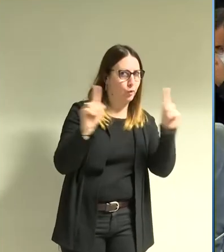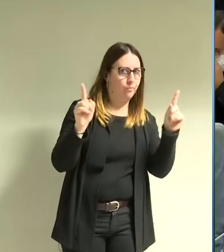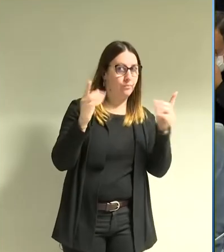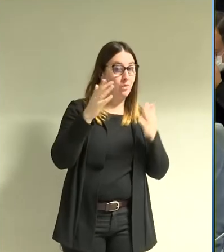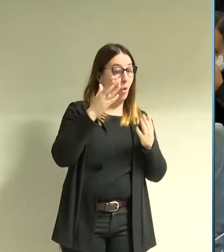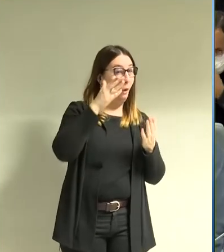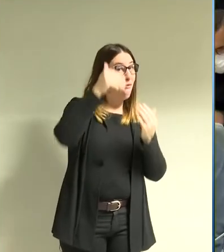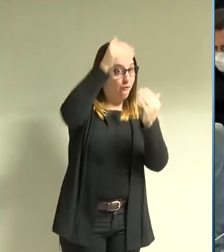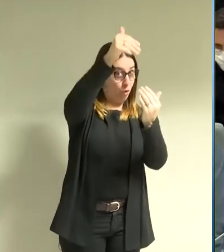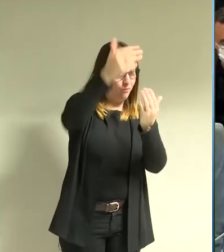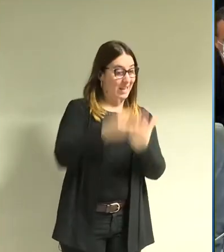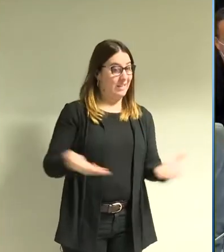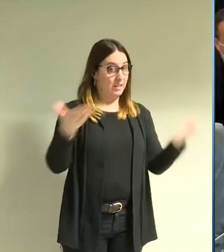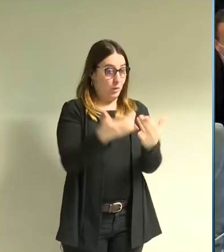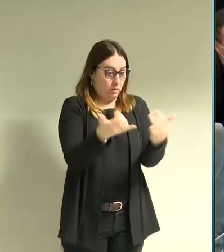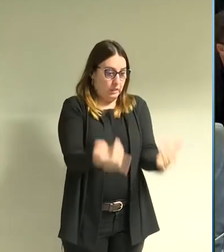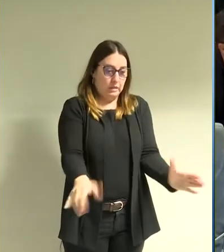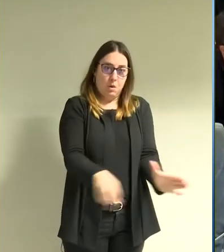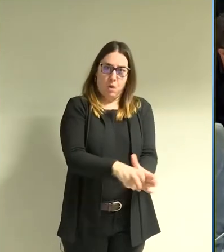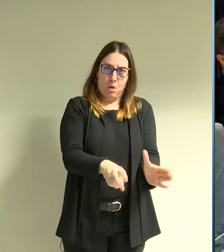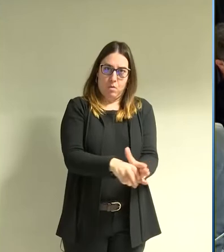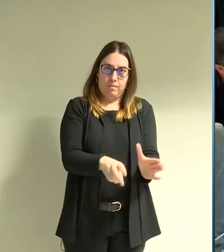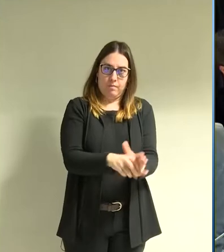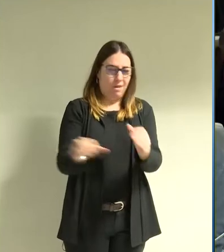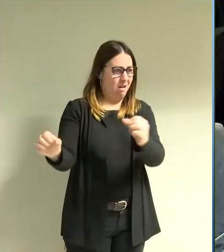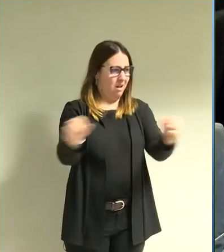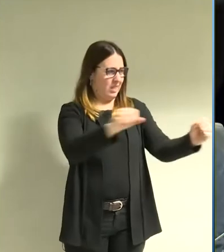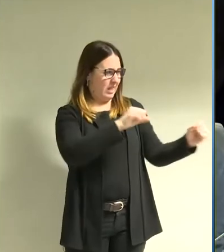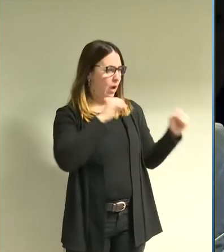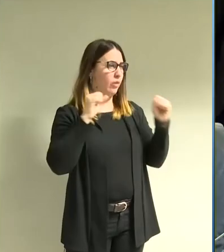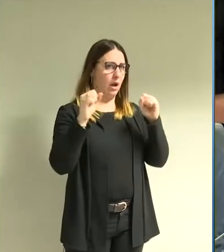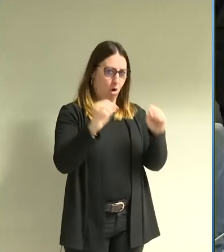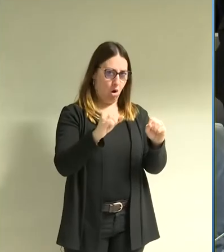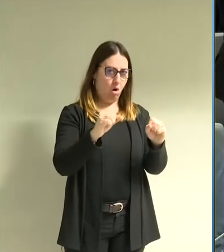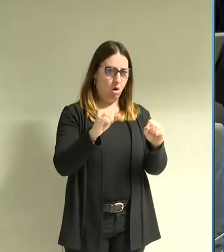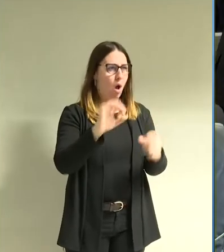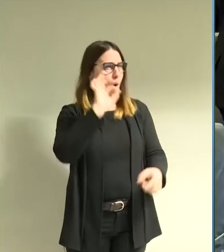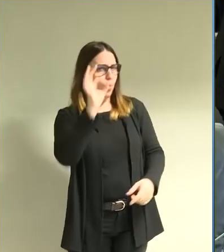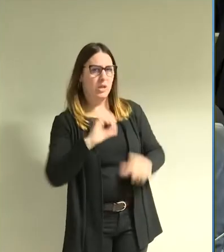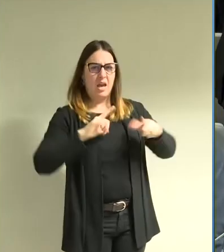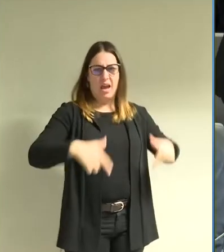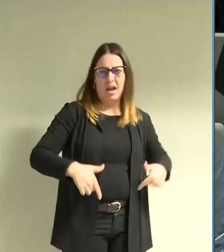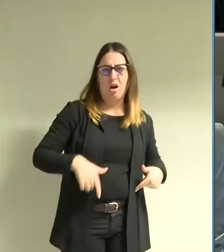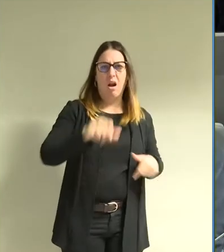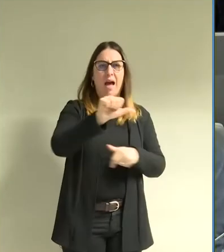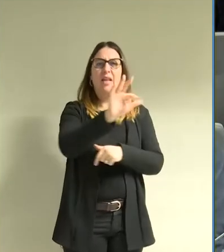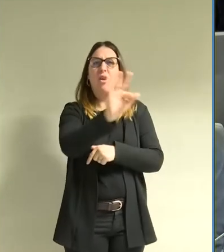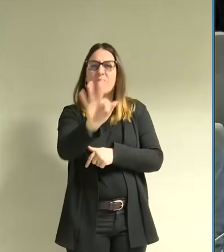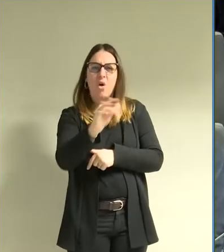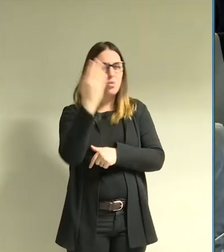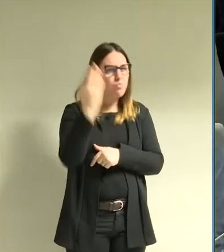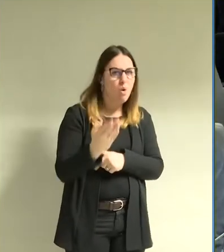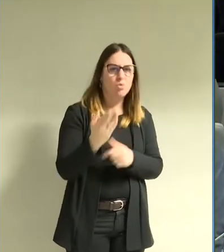veut finalement d'une situation locale où finalement on avait un consensus sur le fait de dire il ya un sujet à l'école anatole-france il faut renforcer les moyens